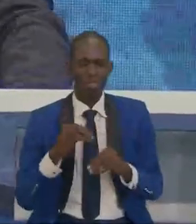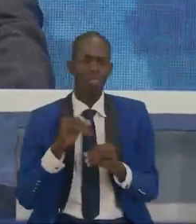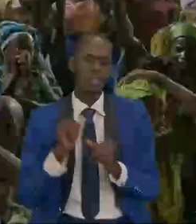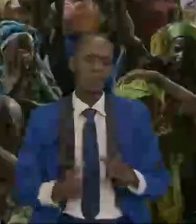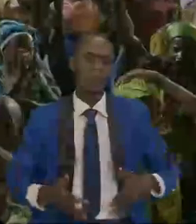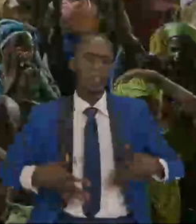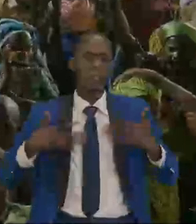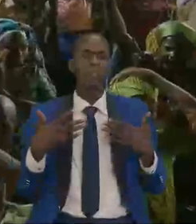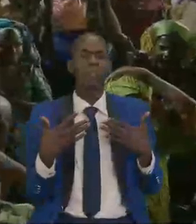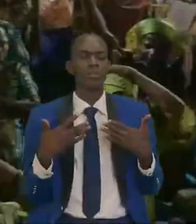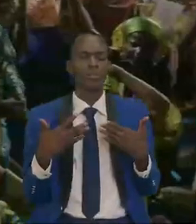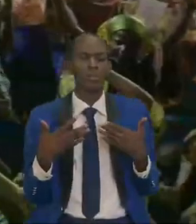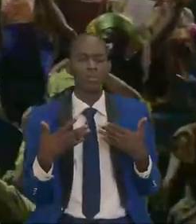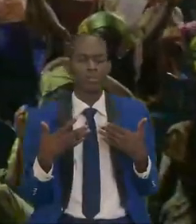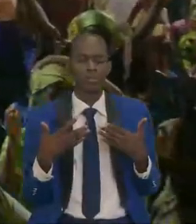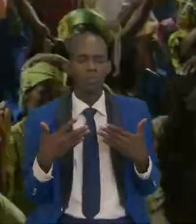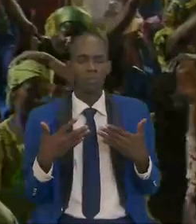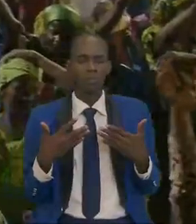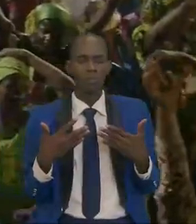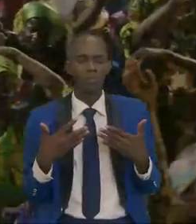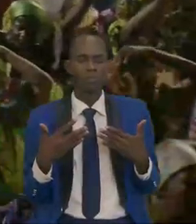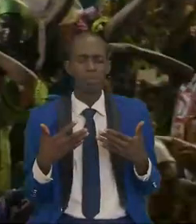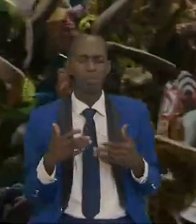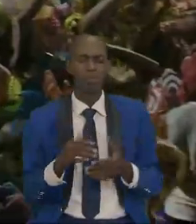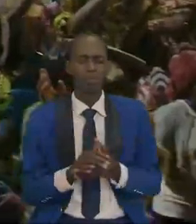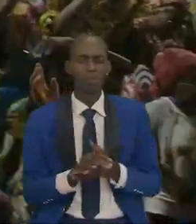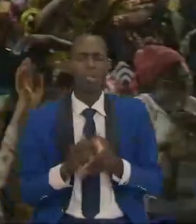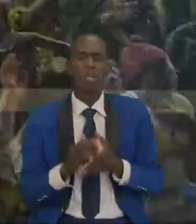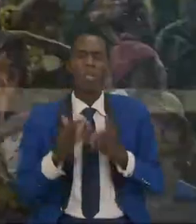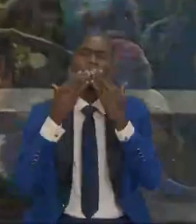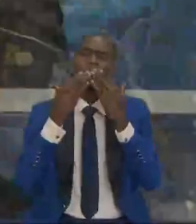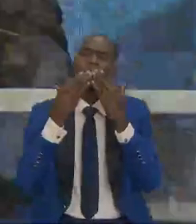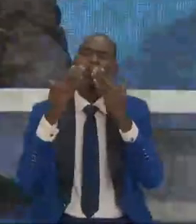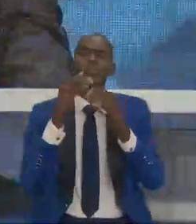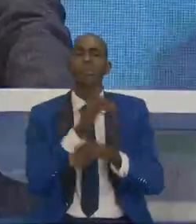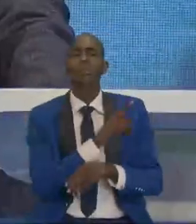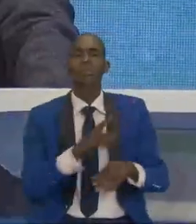Manifeste ta puissance de miracle dans chaque vie maintenant.